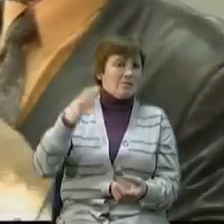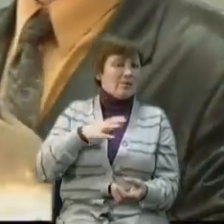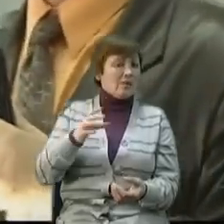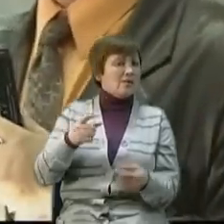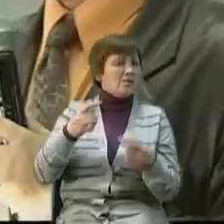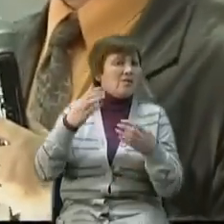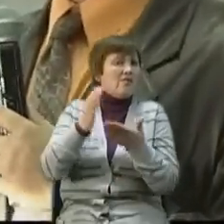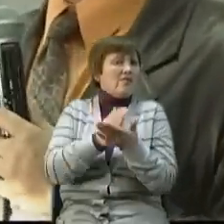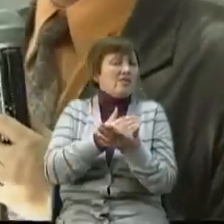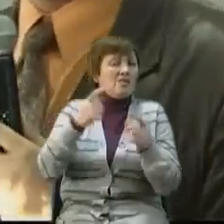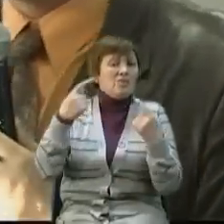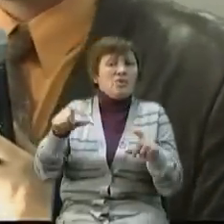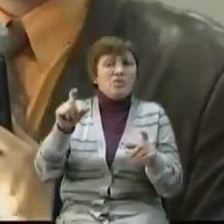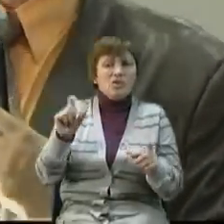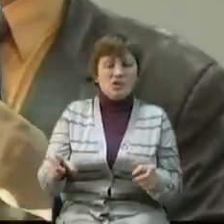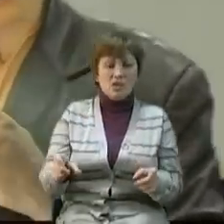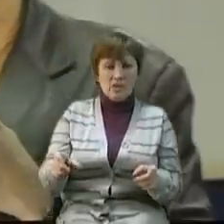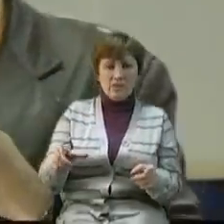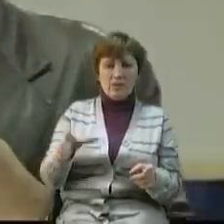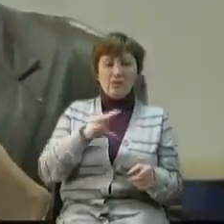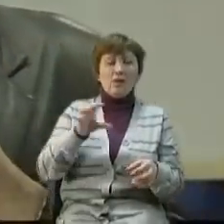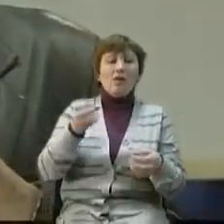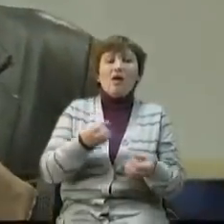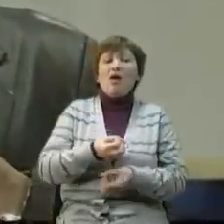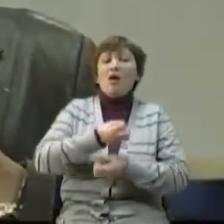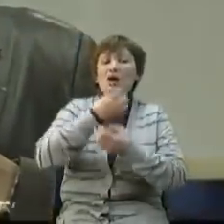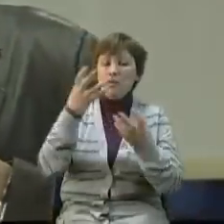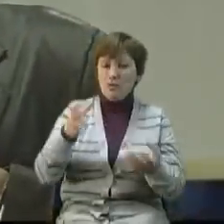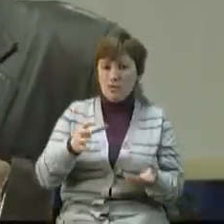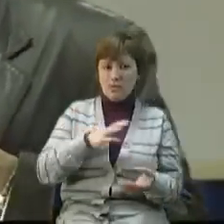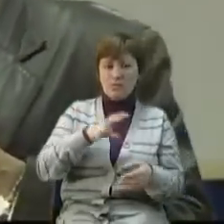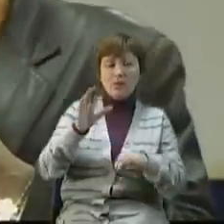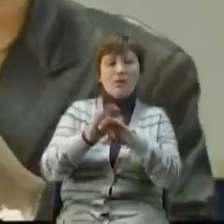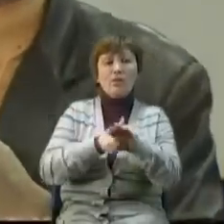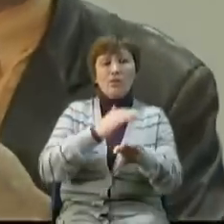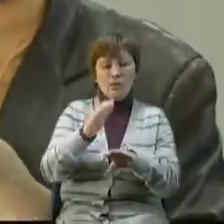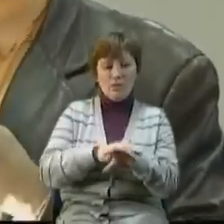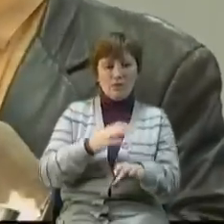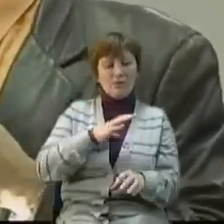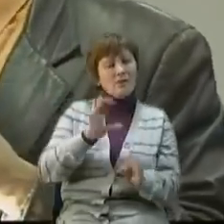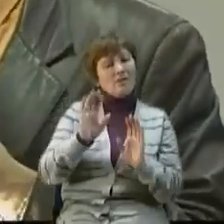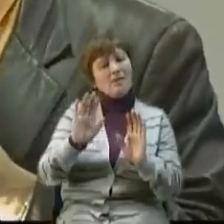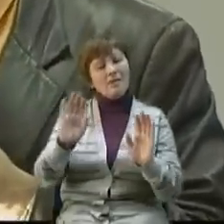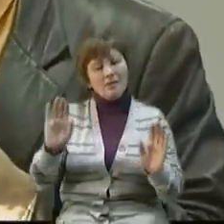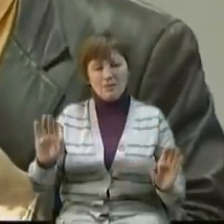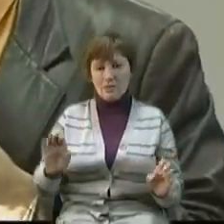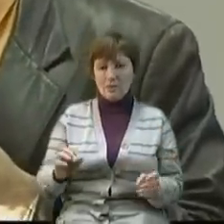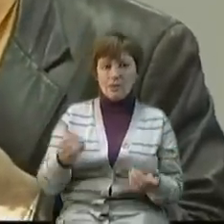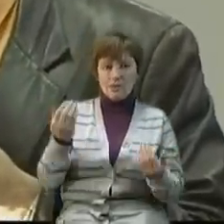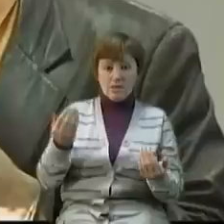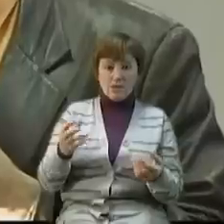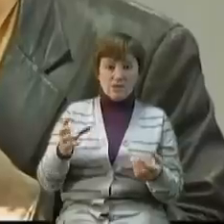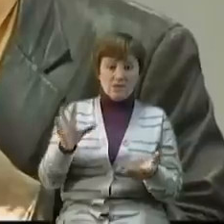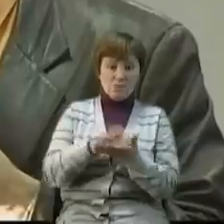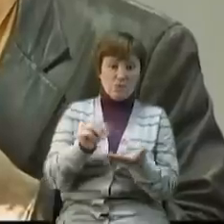другой человек. Он был хороший, он был такой, и такой, и такой. А вот сейчас он испортился.